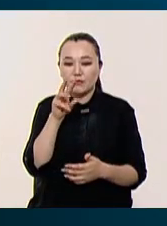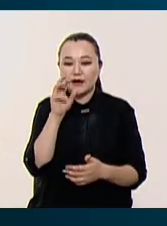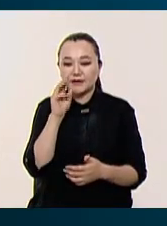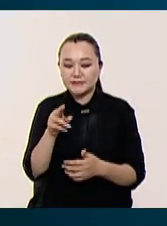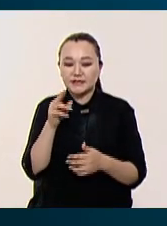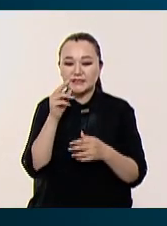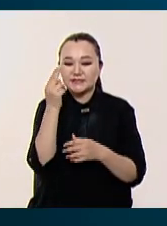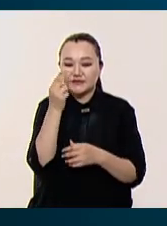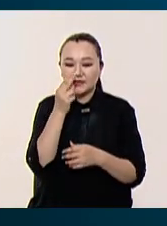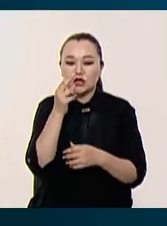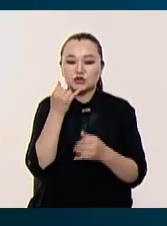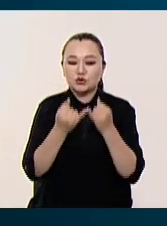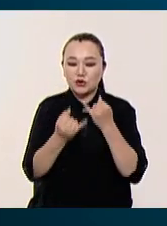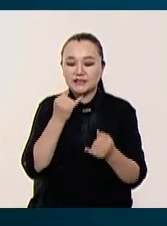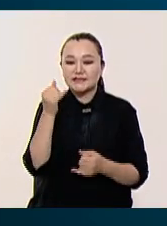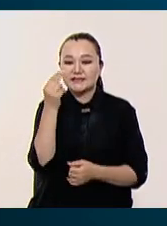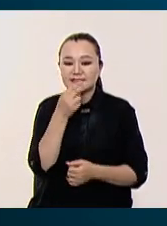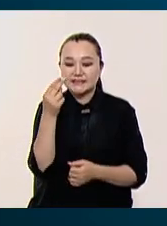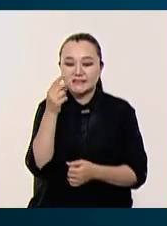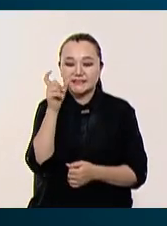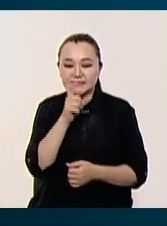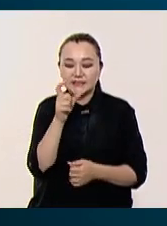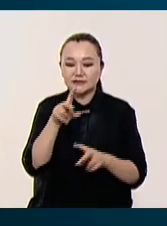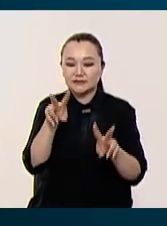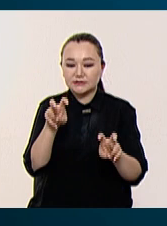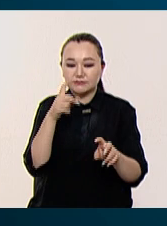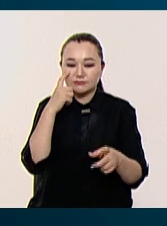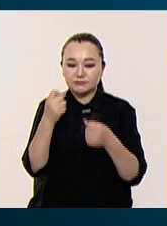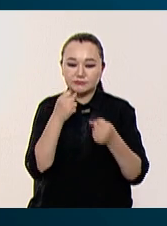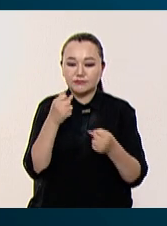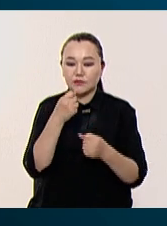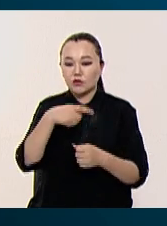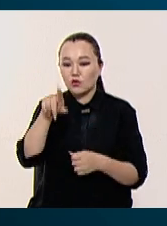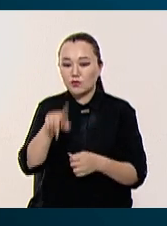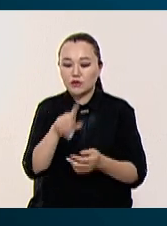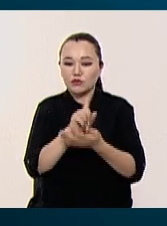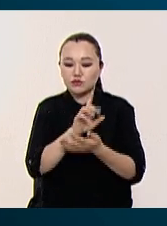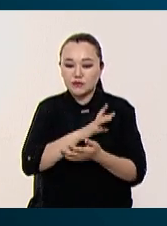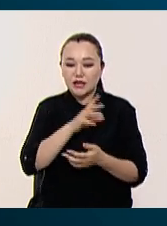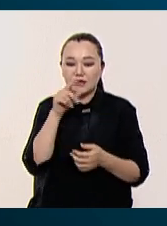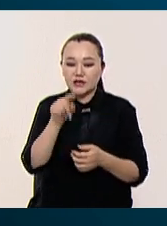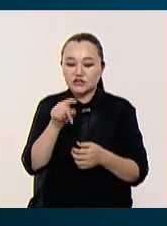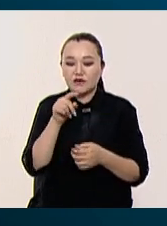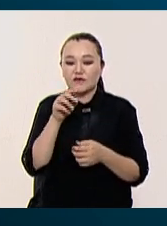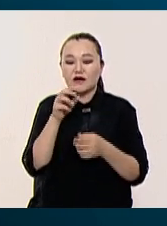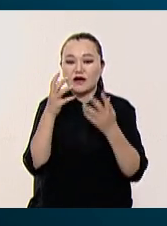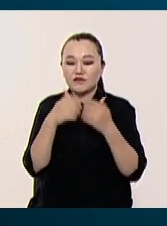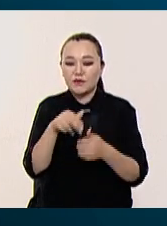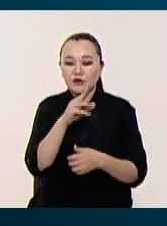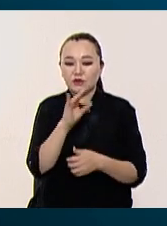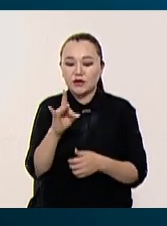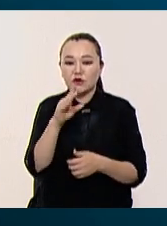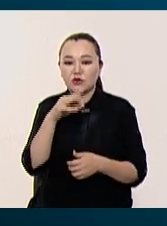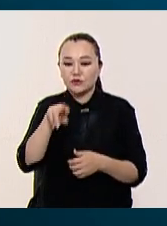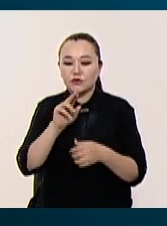Цвет киоска желто-синий, обязательно с логотипом и уникальным идентификационным номером. А нажав на имеющийся на автомате QR-код,